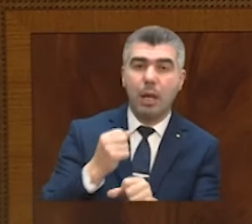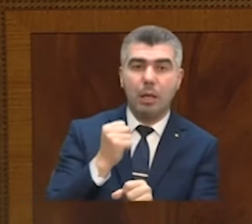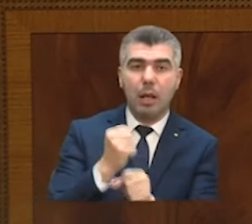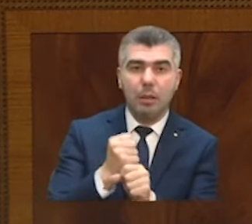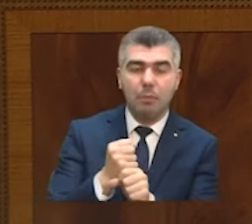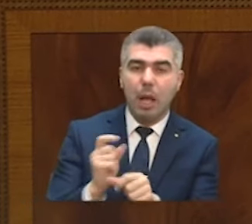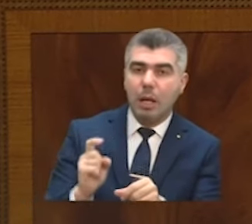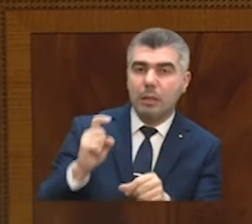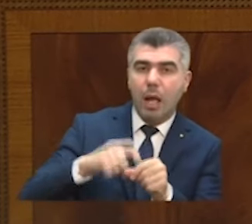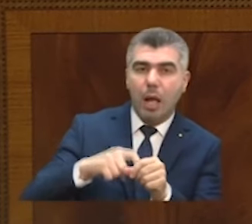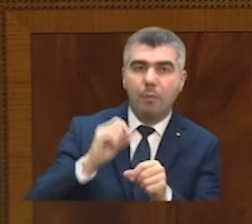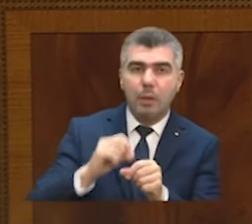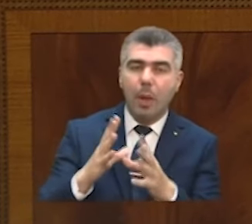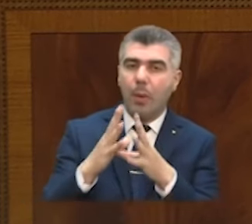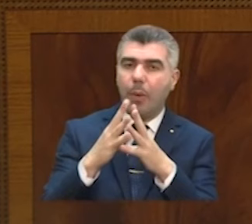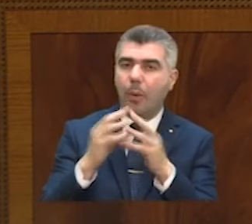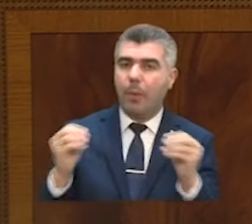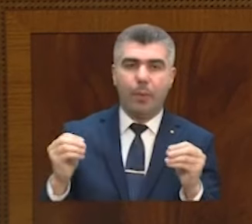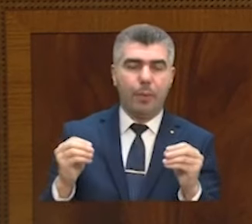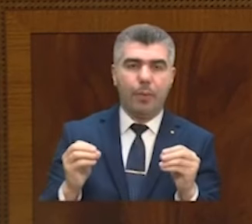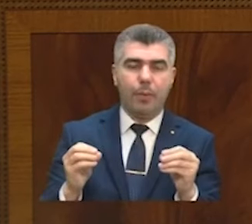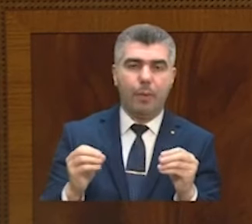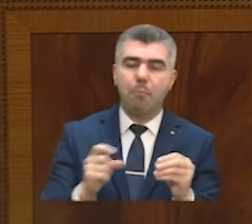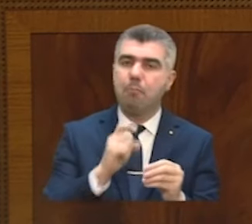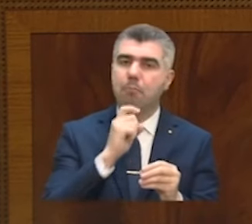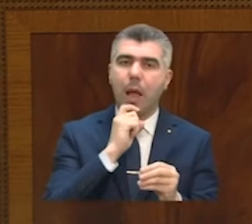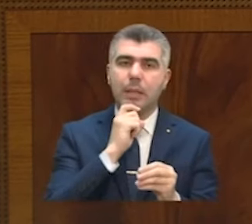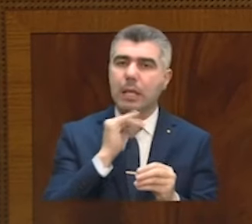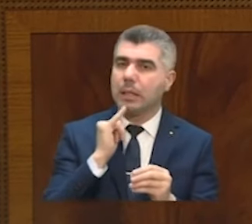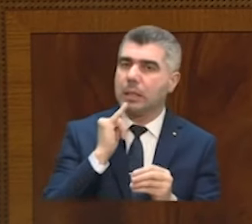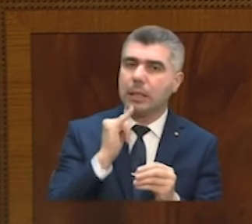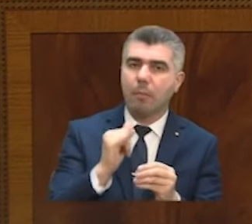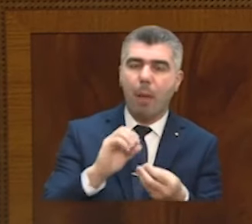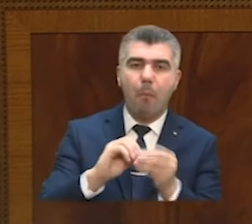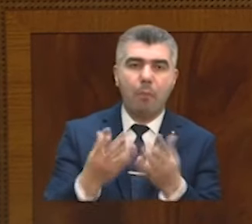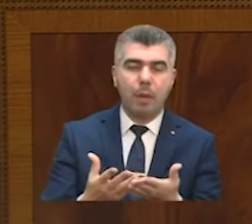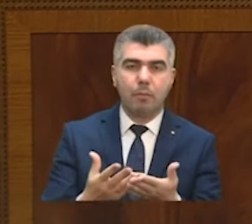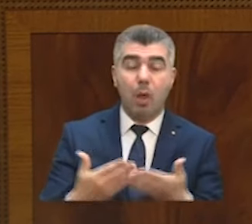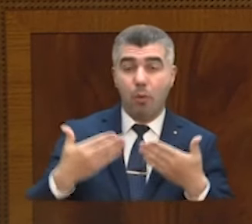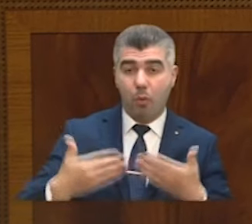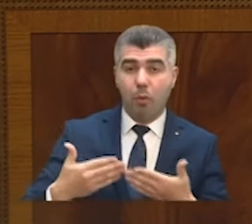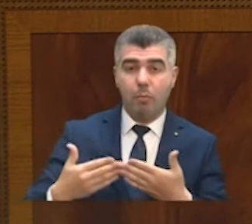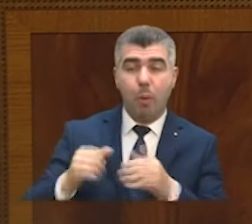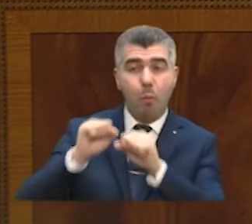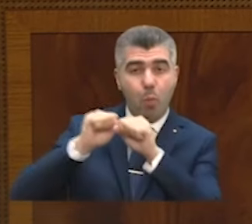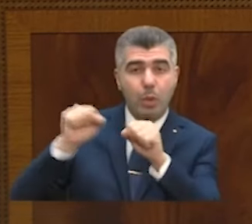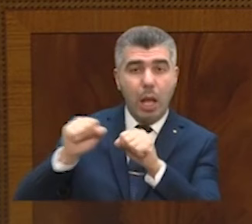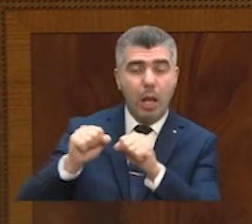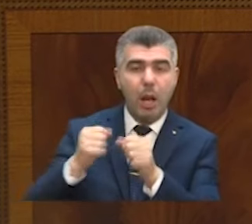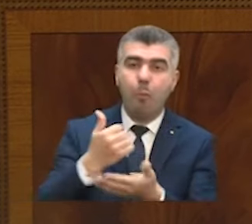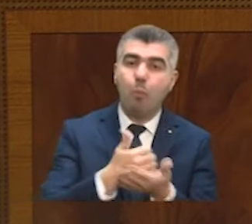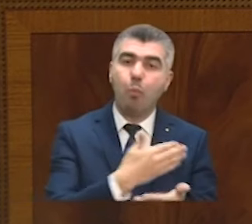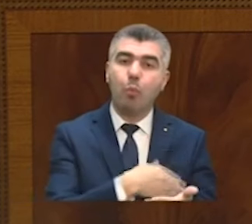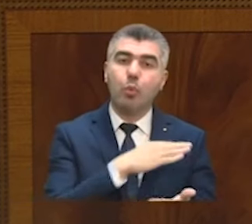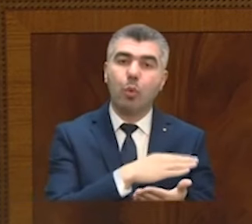مع النقابات، وتبخر كل شيء والأزمة باقا مستمرة. الحراك اللي شهدناه اليوم كتحملوا المسؤولية ديالو السيد رئيس الحكومة